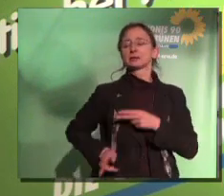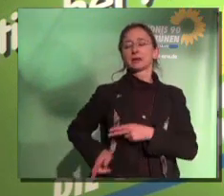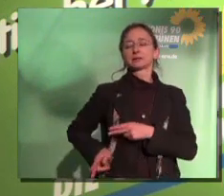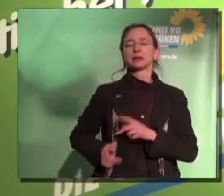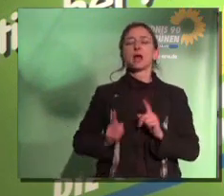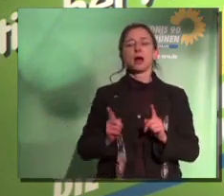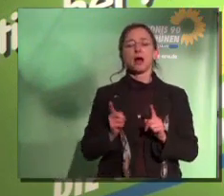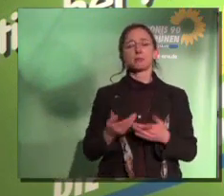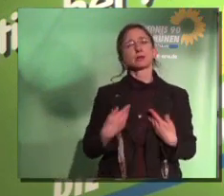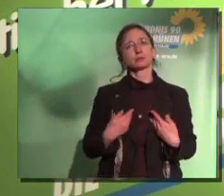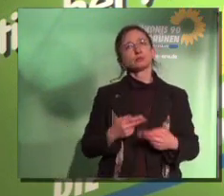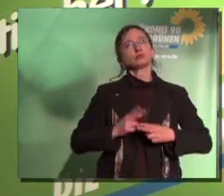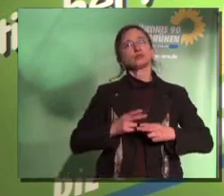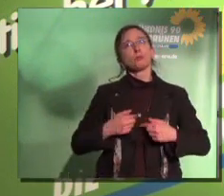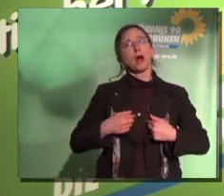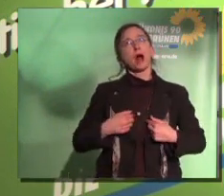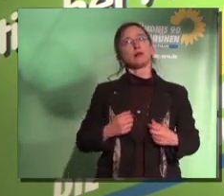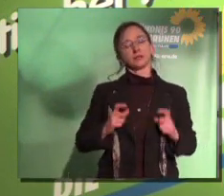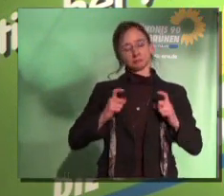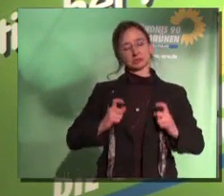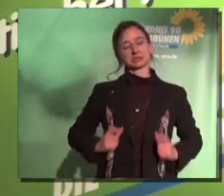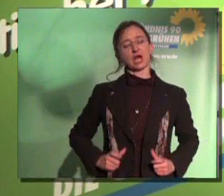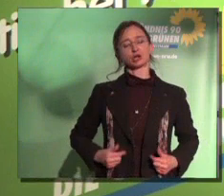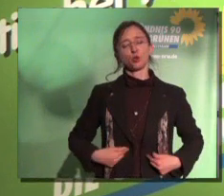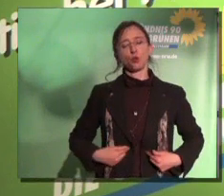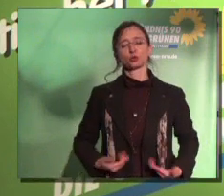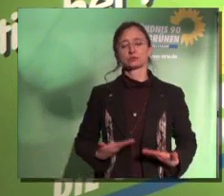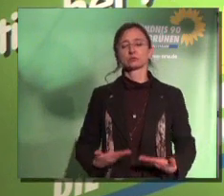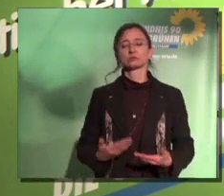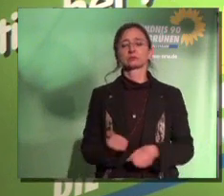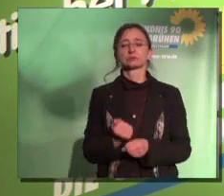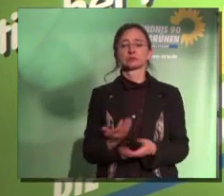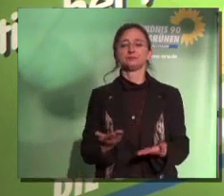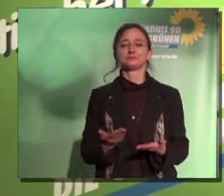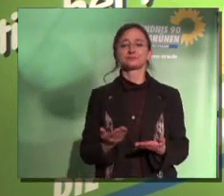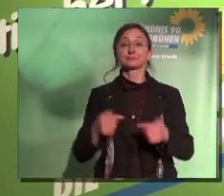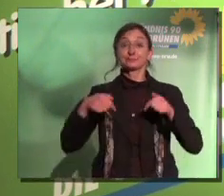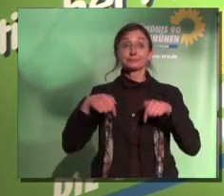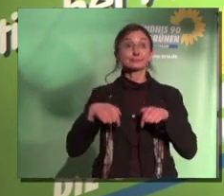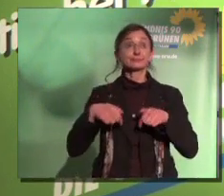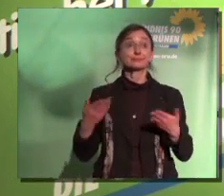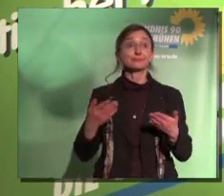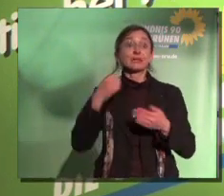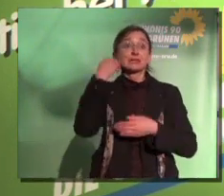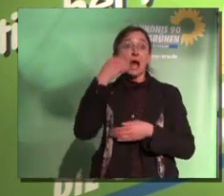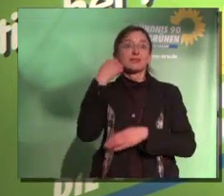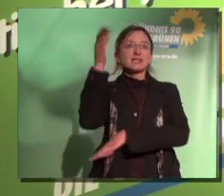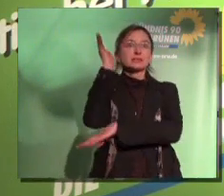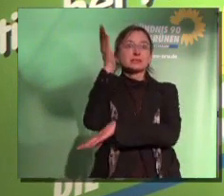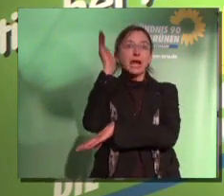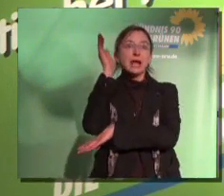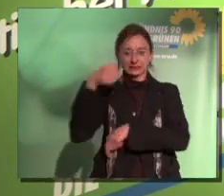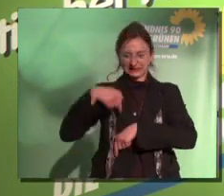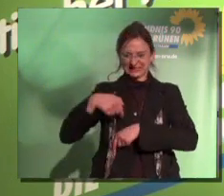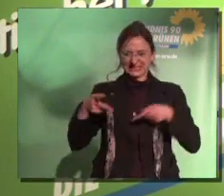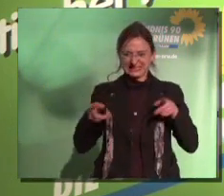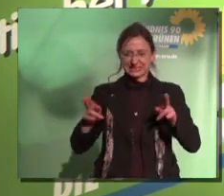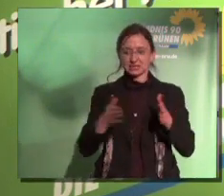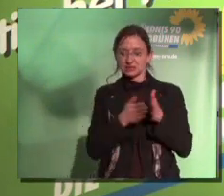lassen. Ja? So, die Zeit der politischen Karnevalsreden in dieser Saison hat ja sehr früh begonnen. Genau genommen